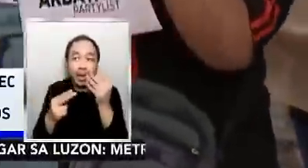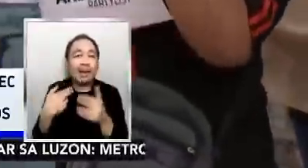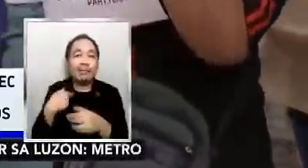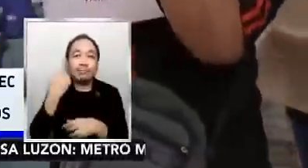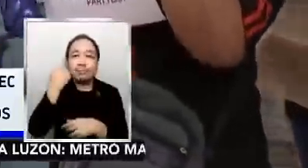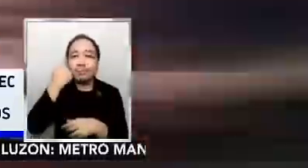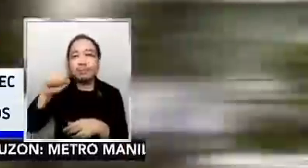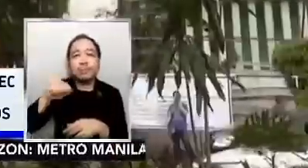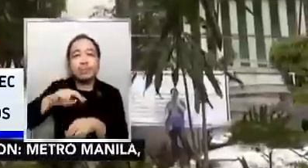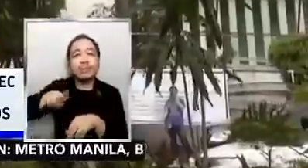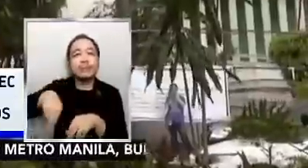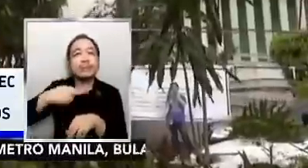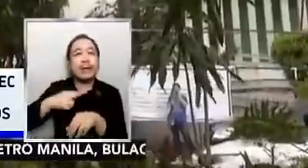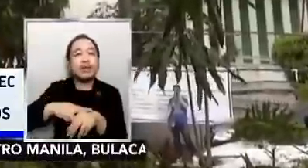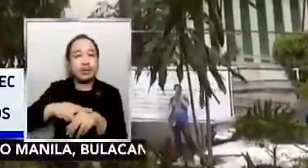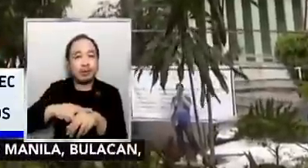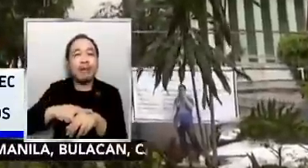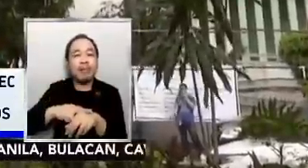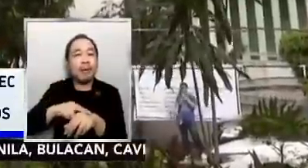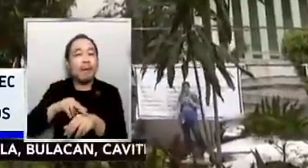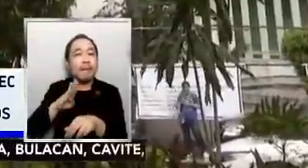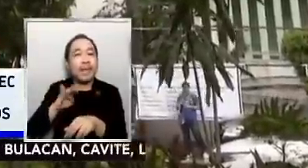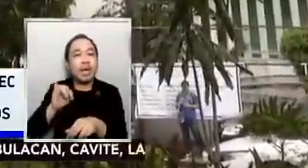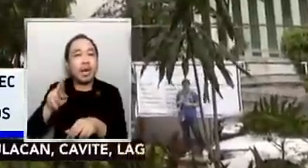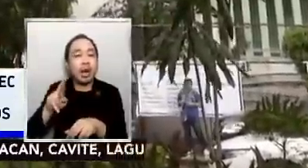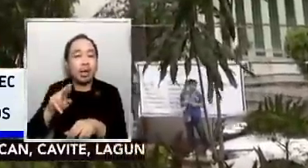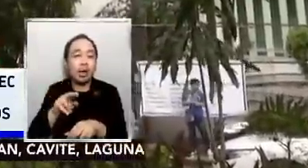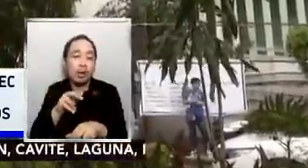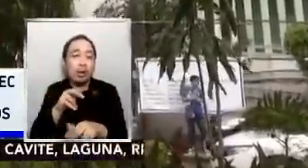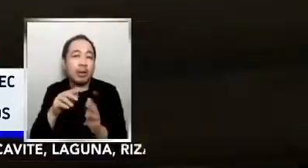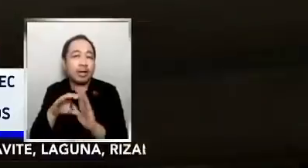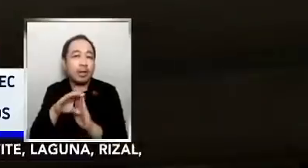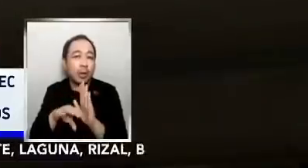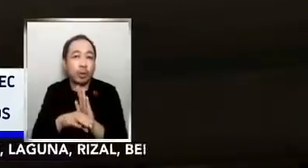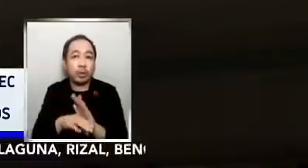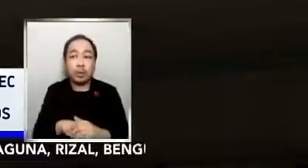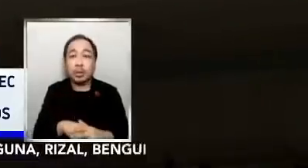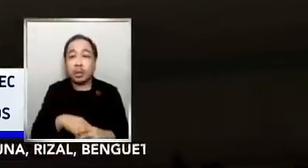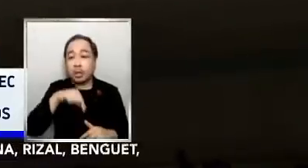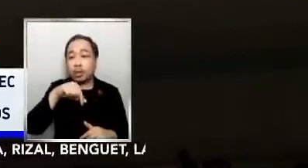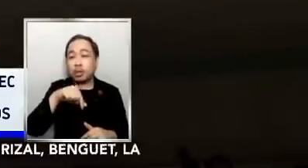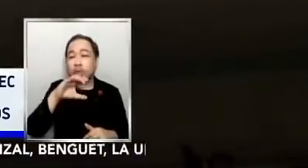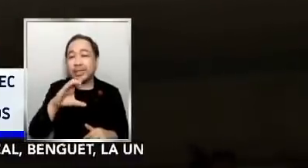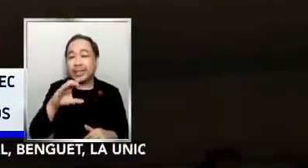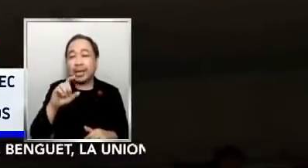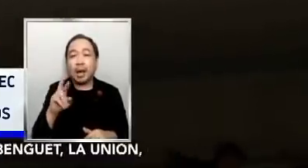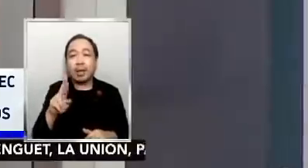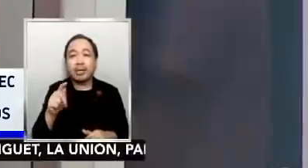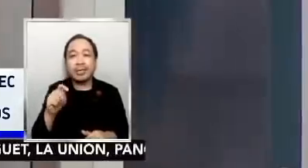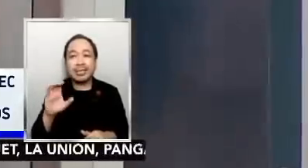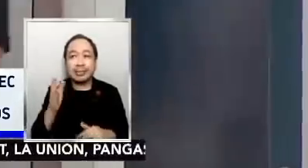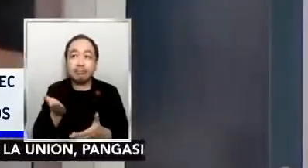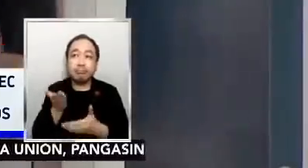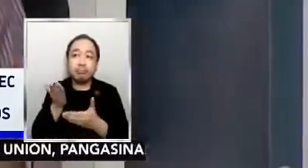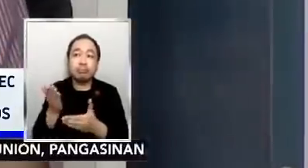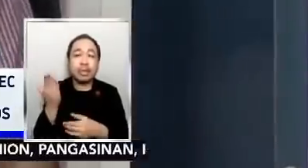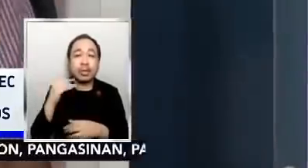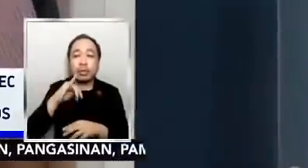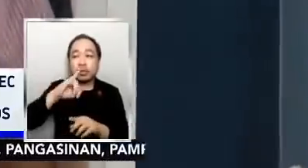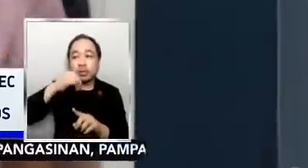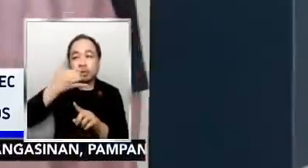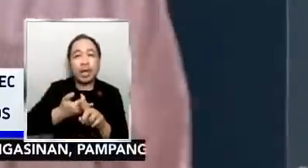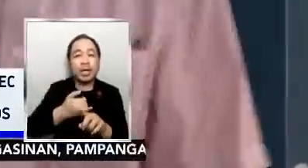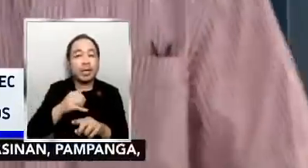Internal Revenue Code. Tinukoy sa petisyon ang desisyon ng QCRTC noong July 1995 kung saan pinatawan siya ng